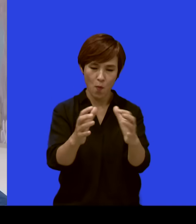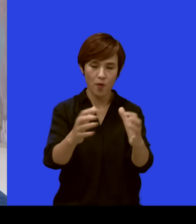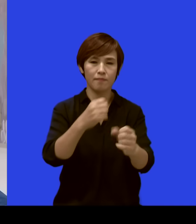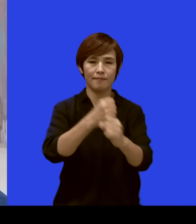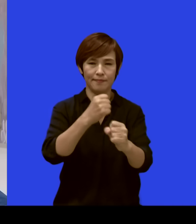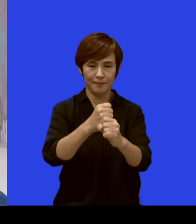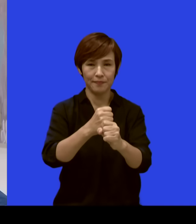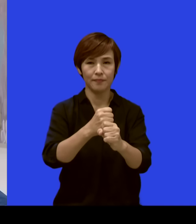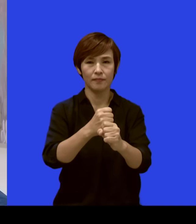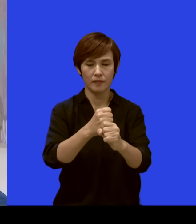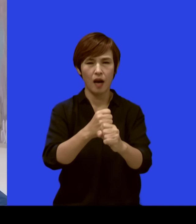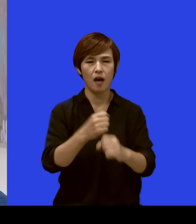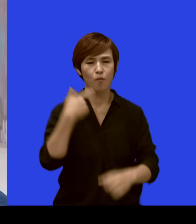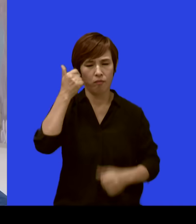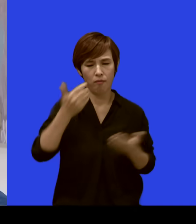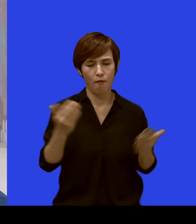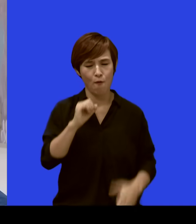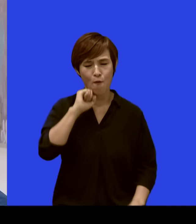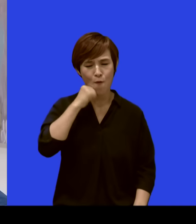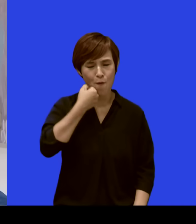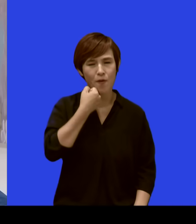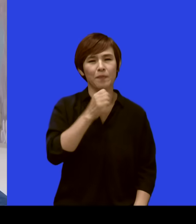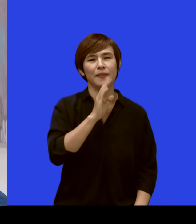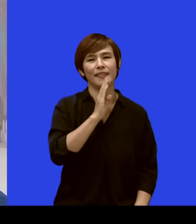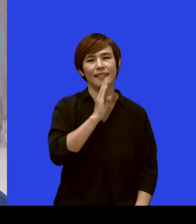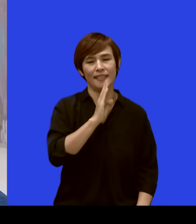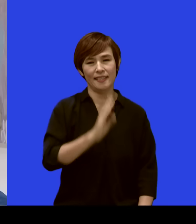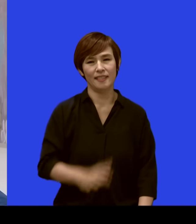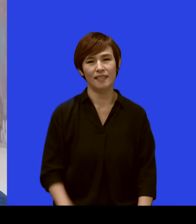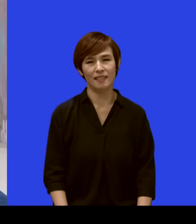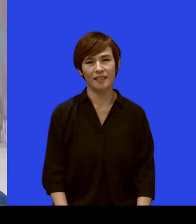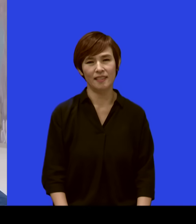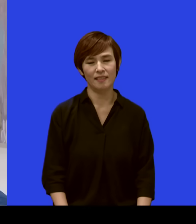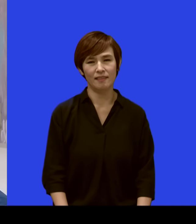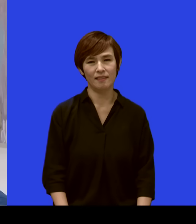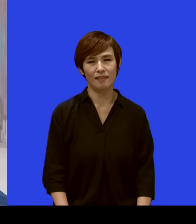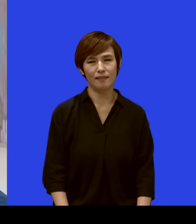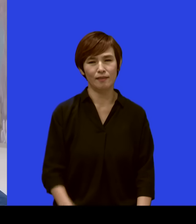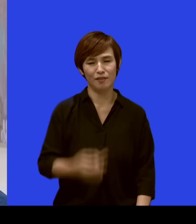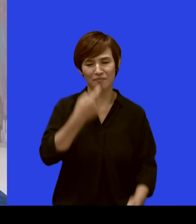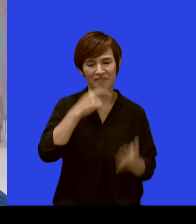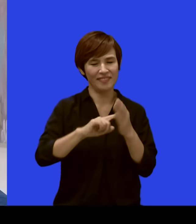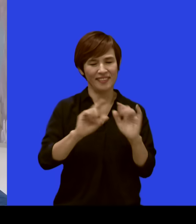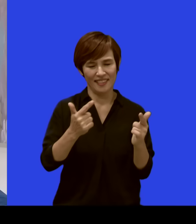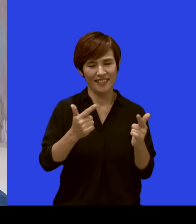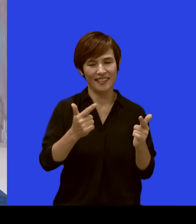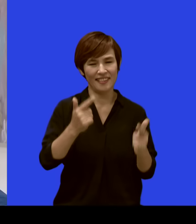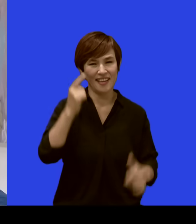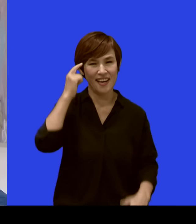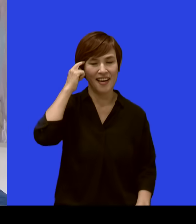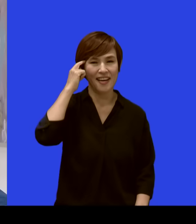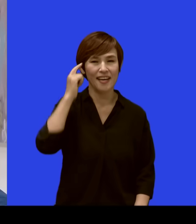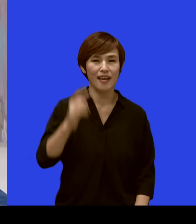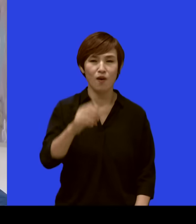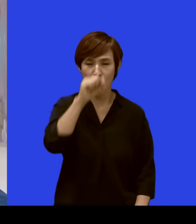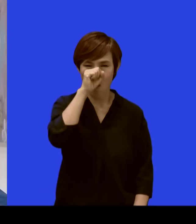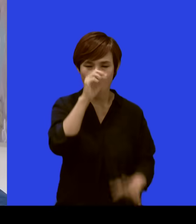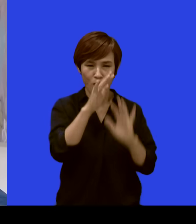참 어렵구나. 이게 무슨 수학 방정식 풀듯이 이렇게 되는 게 아니구나. 그래서 저희가 참 좋은